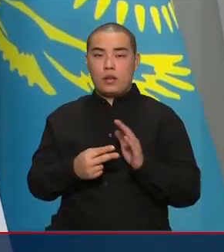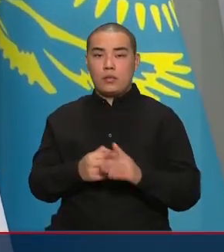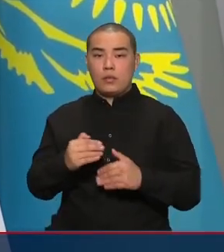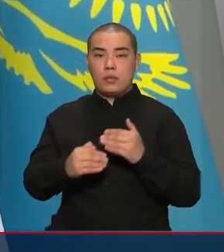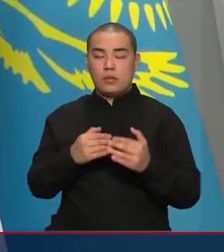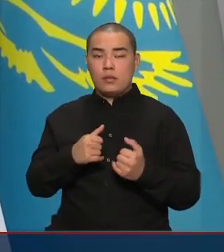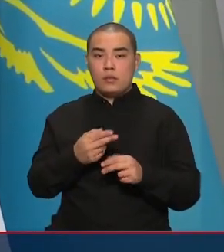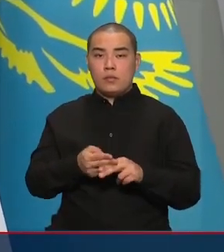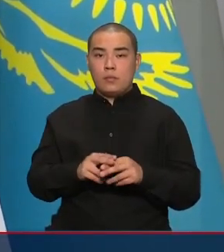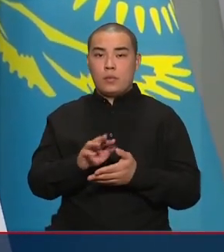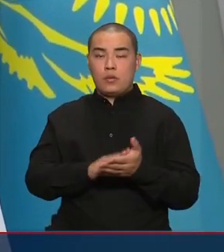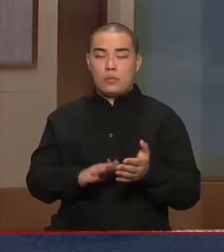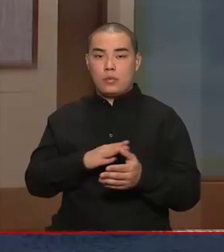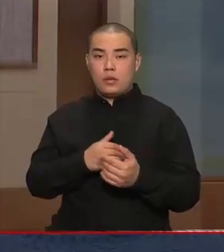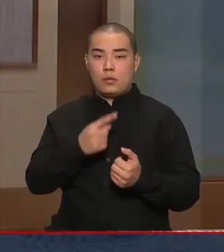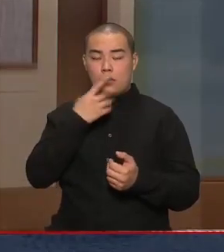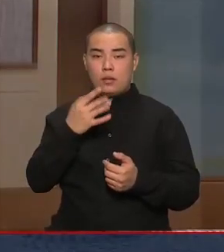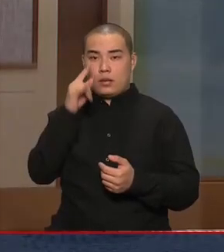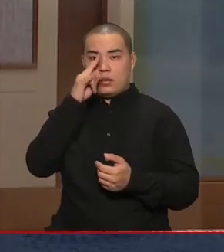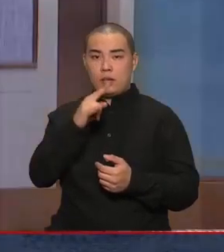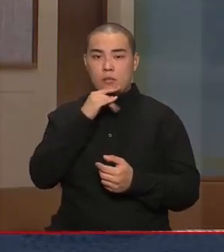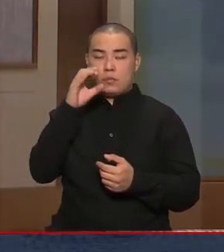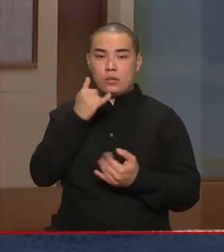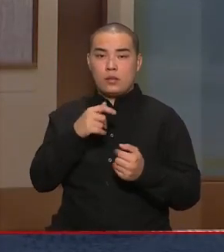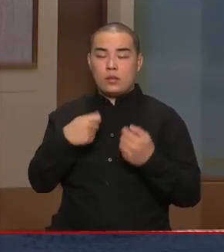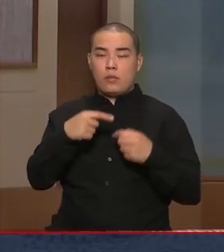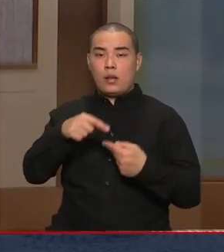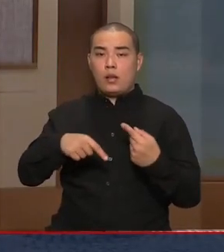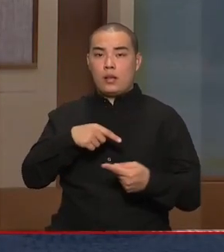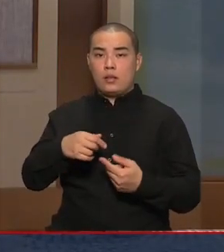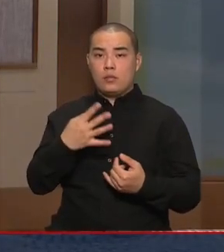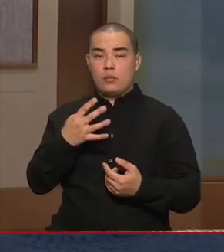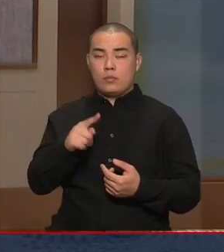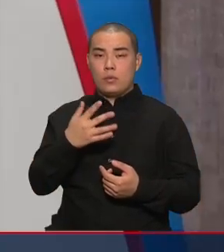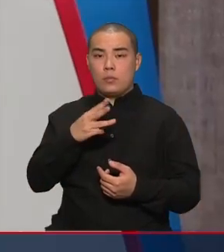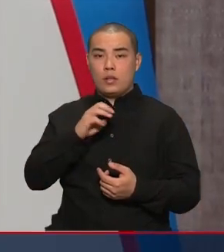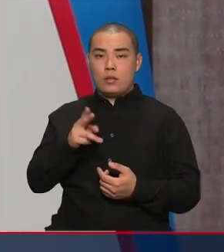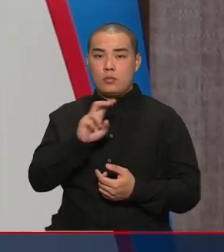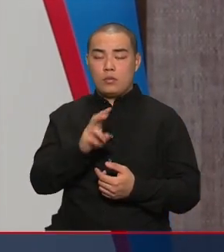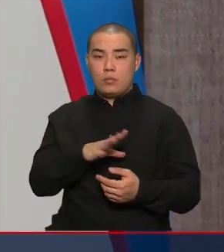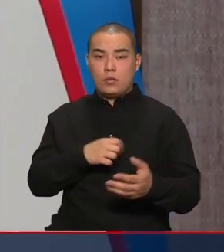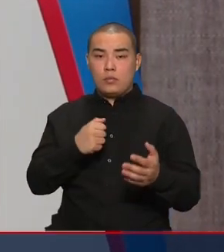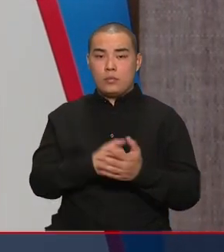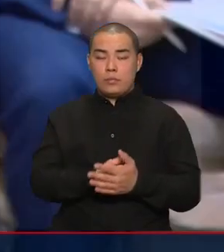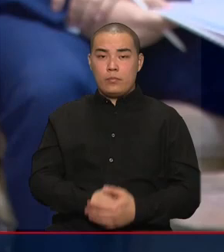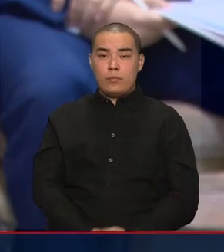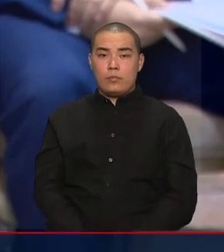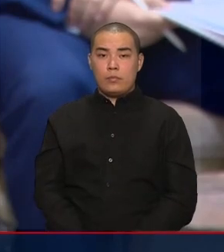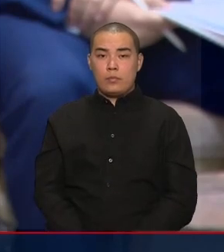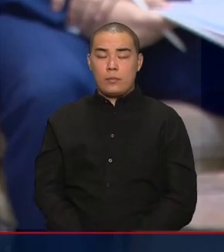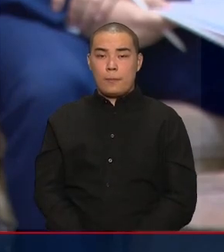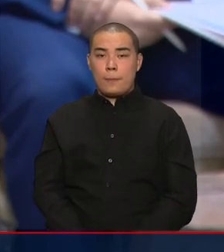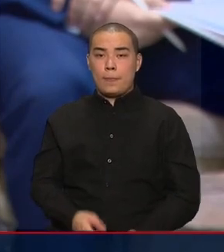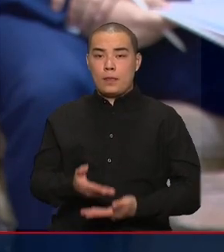жөнінде пікір алмасты. Былтыр Қазақстан мен Өзбекстан арасындағы тауар айналымы 4,5 миллиард доллардан асқан.